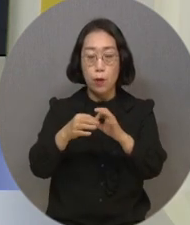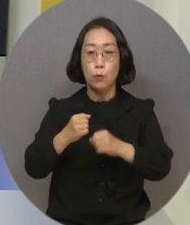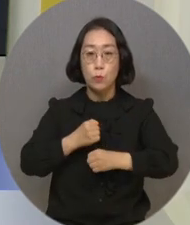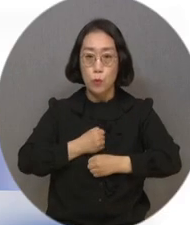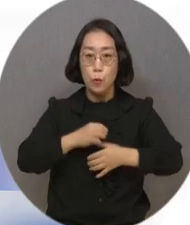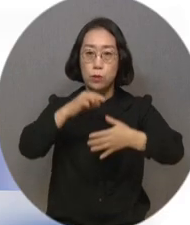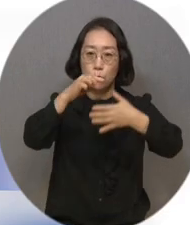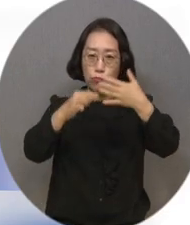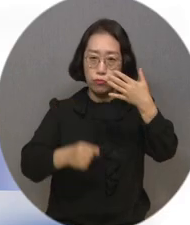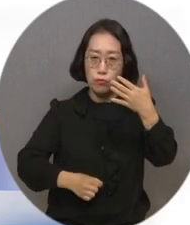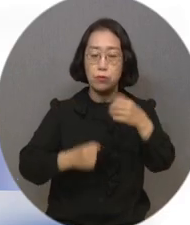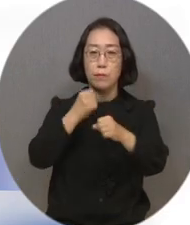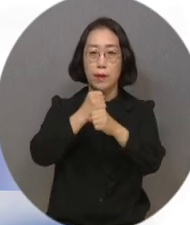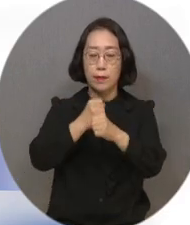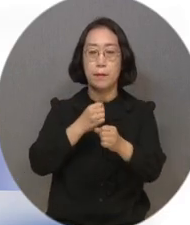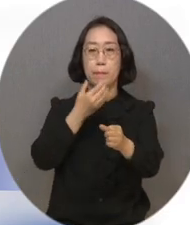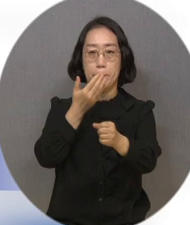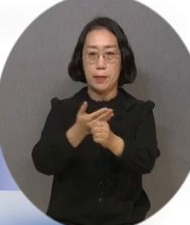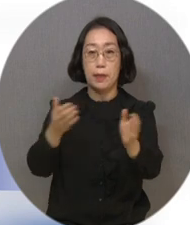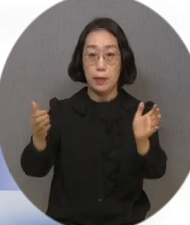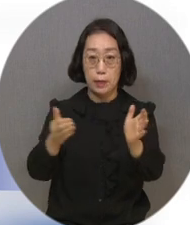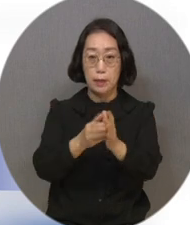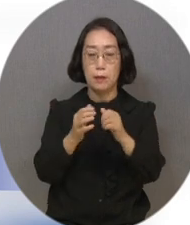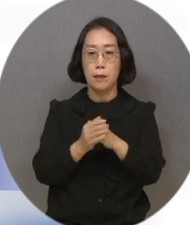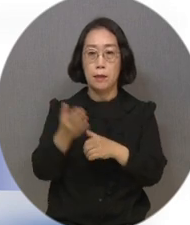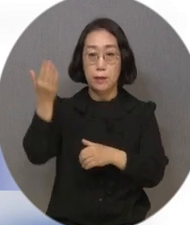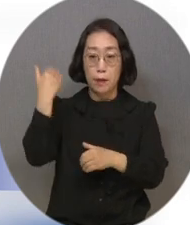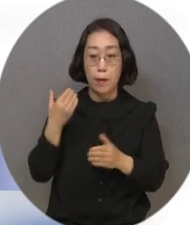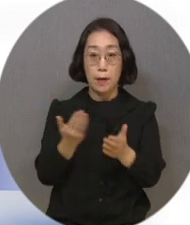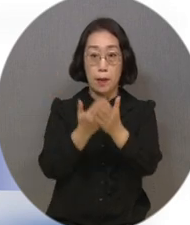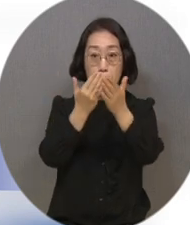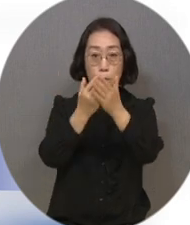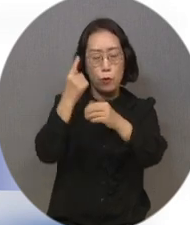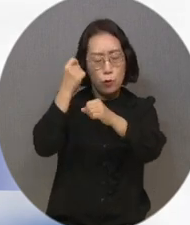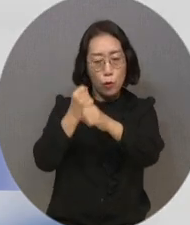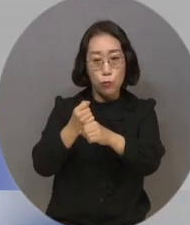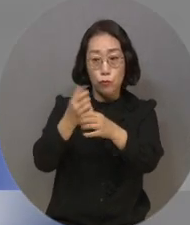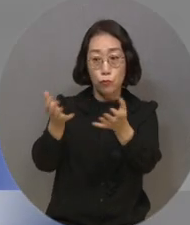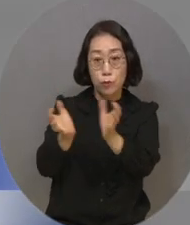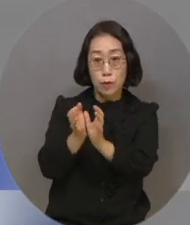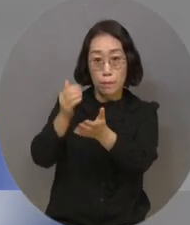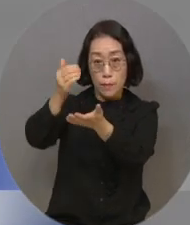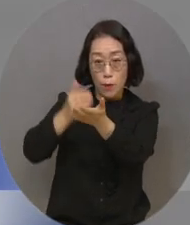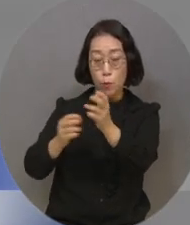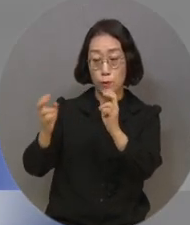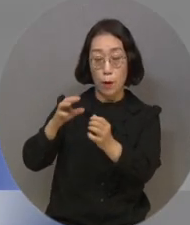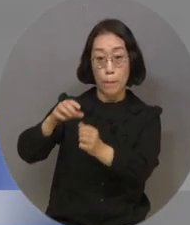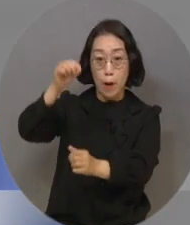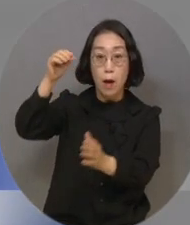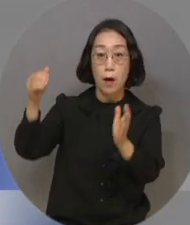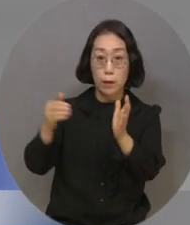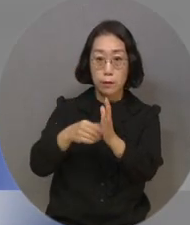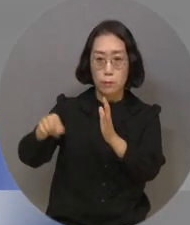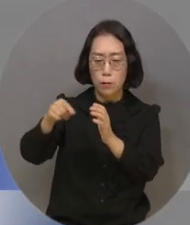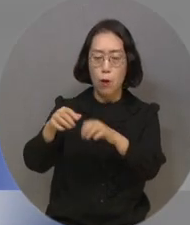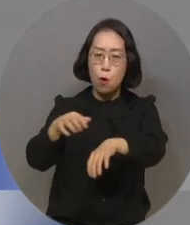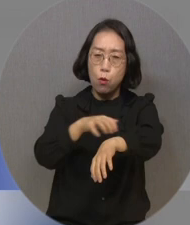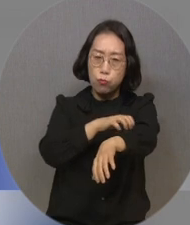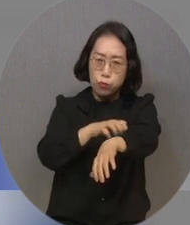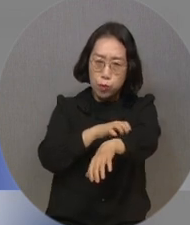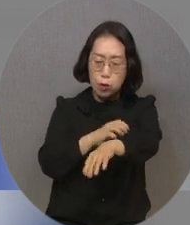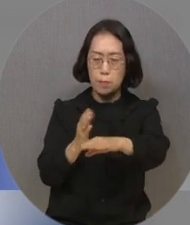공개했습니다 이번 가이드는 지난해 개발원 장애인 정책 연구 공공사업에서 선정된 불편함과